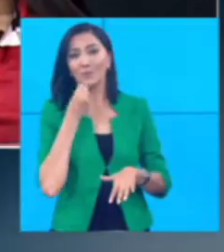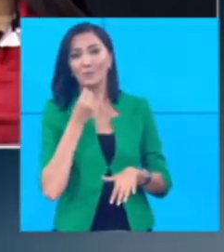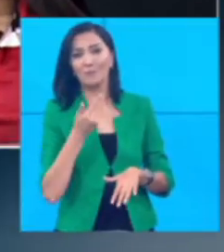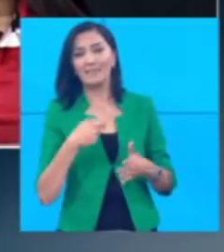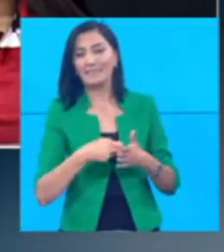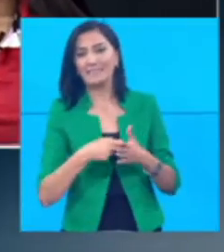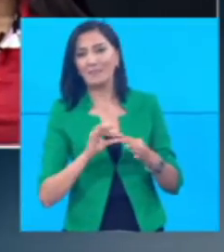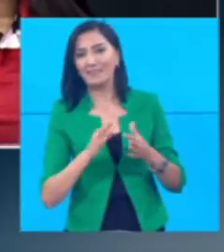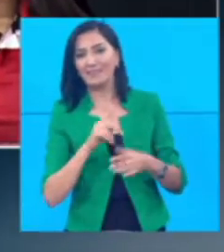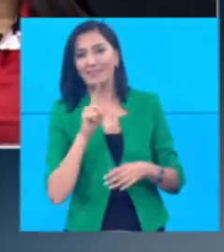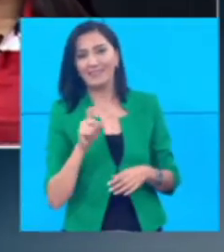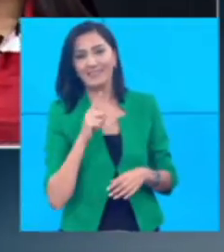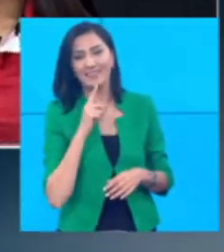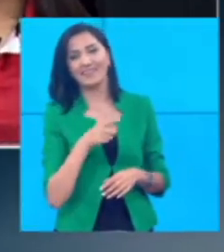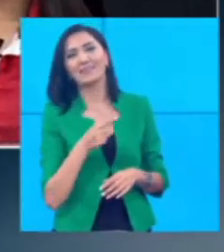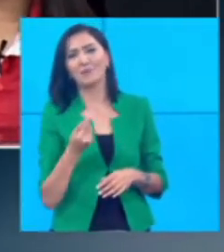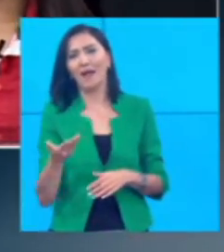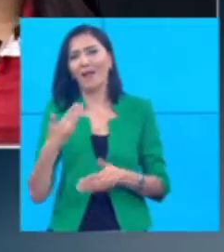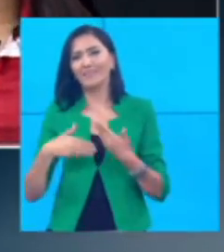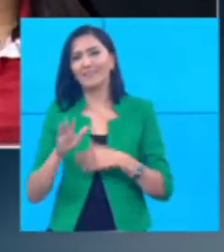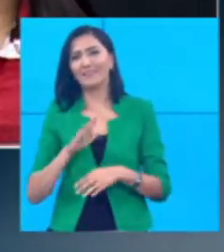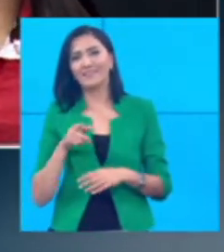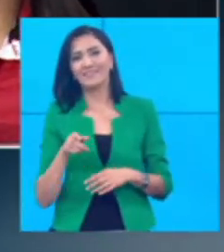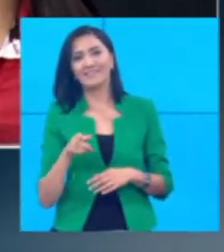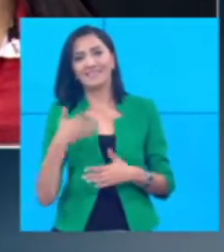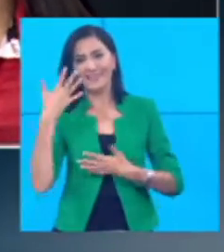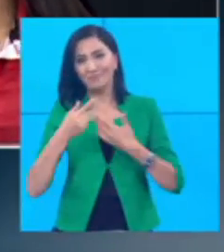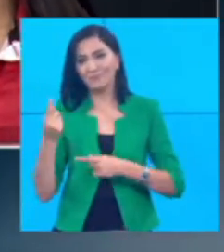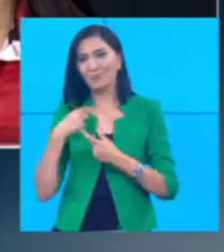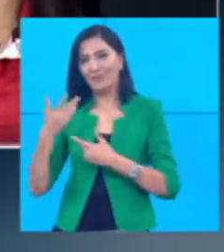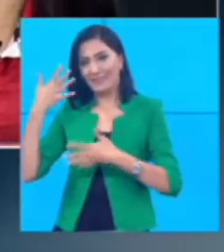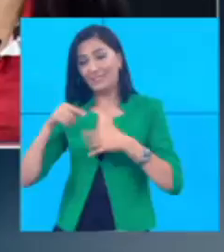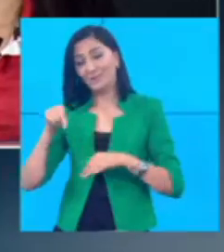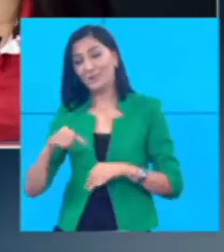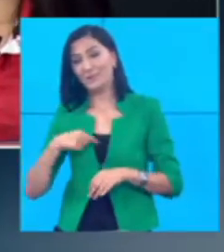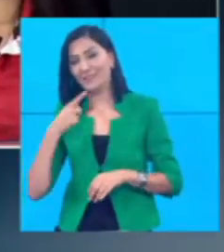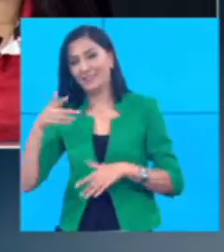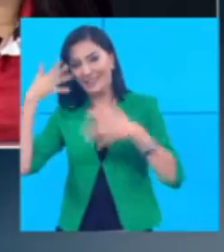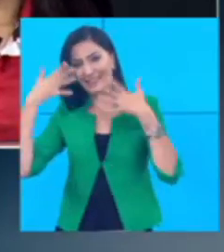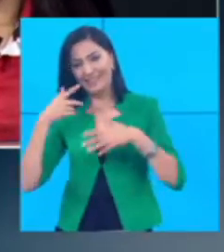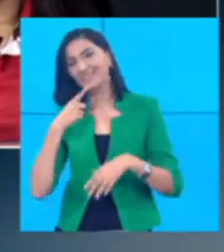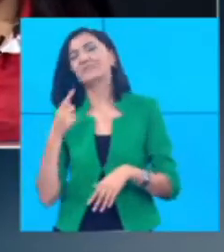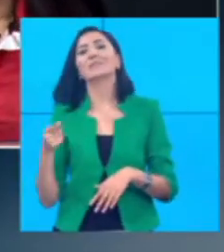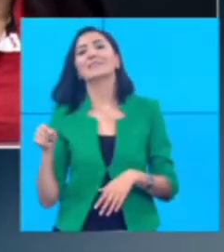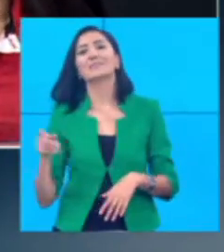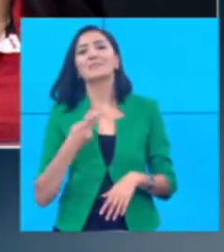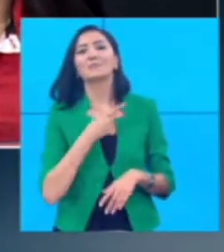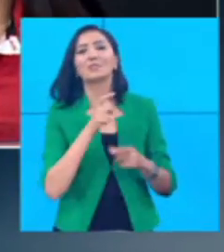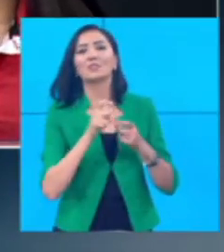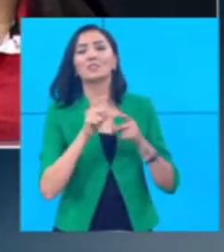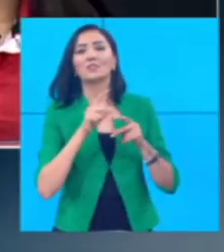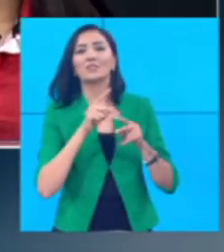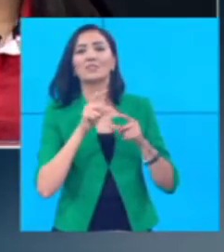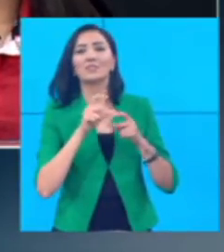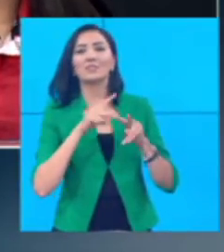söyle, bir de böreğin tarifini alalım. Tamam ya. Bize anlatıyordun. Bak, tamam, sen beni yayın öncesini terlettin, şimdi ben seni terleteceğim. Hadi bakalım. Ya bizim oranın